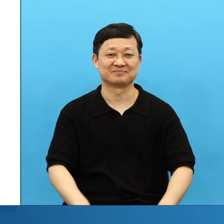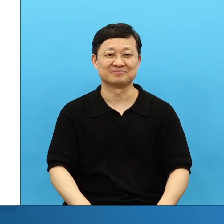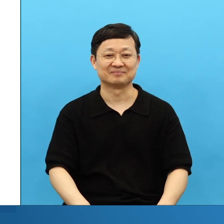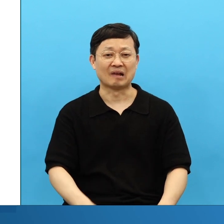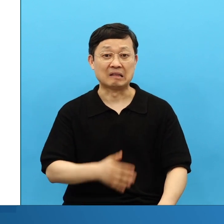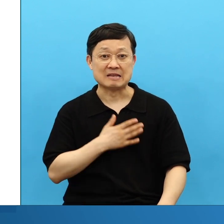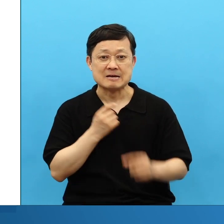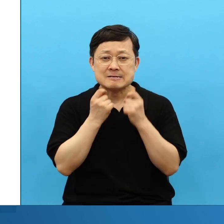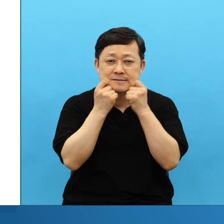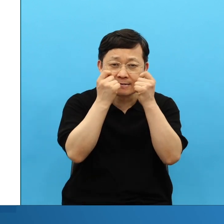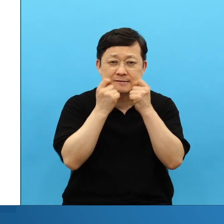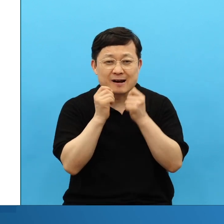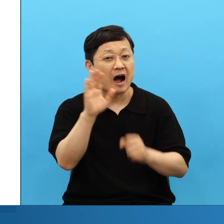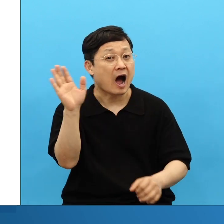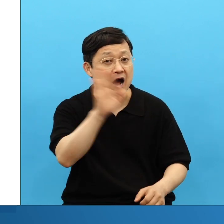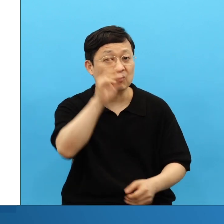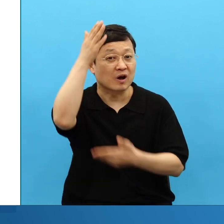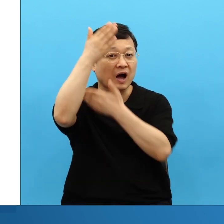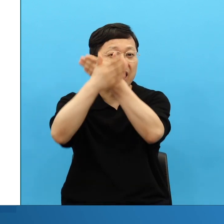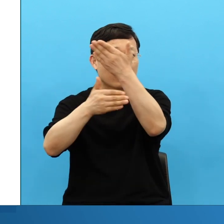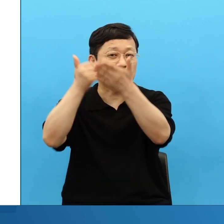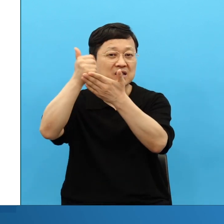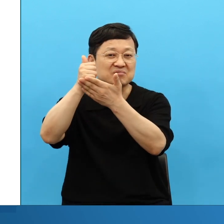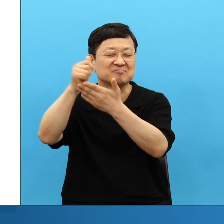제가 한 게 아니고 하나님께서 일하셨고